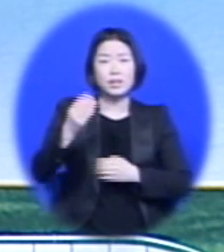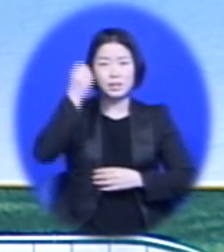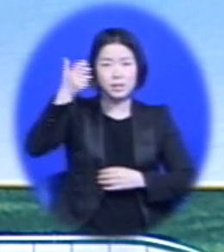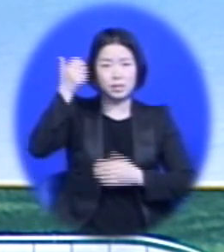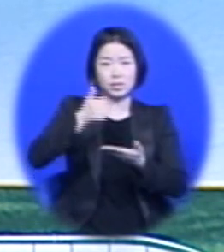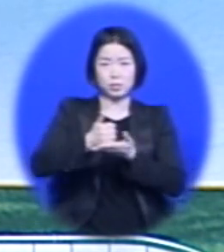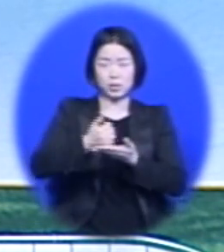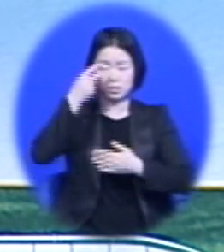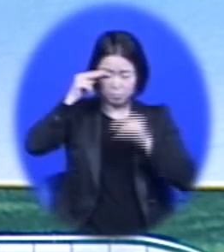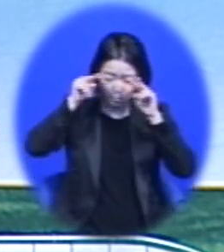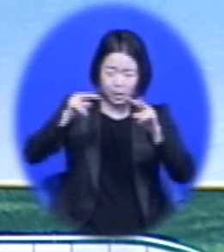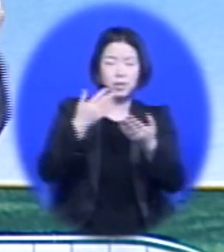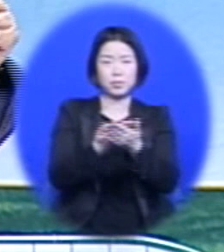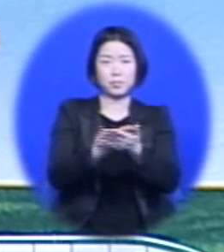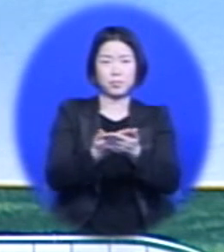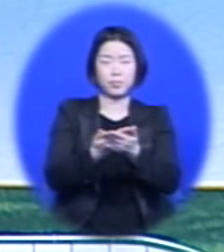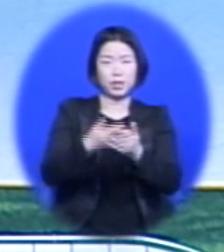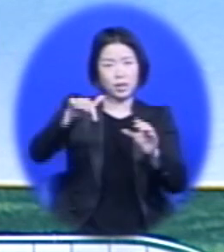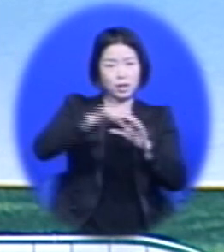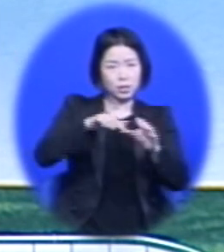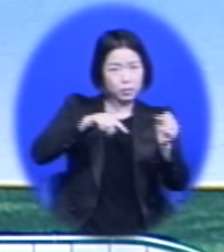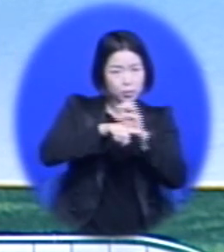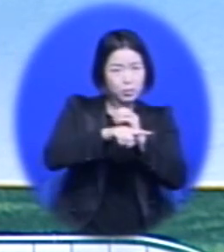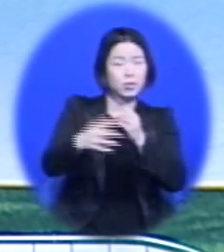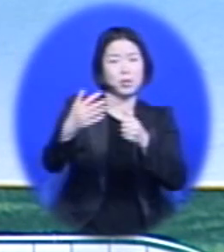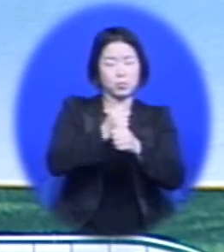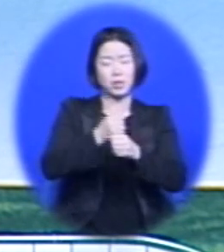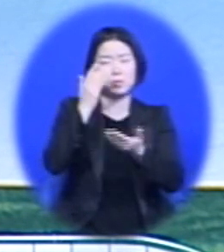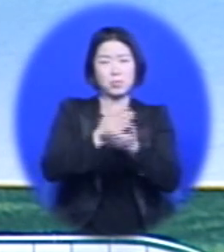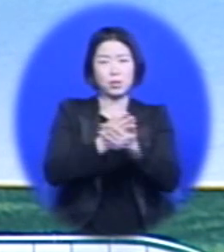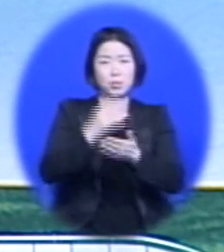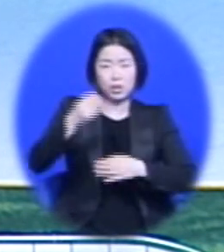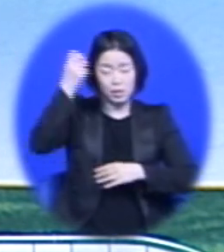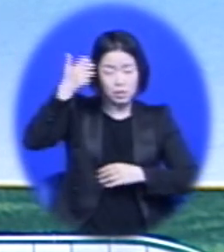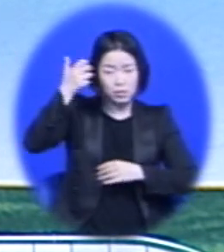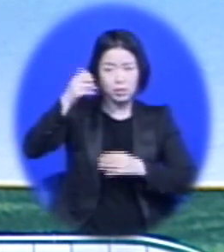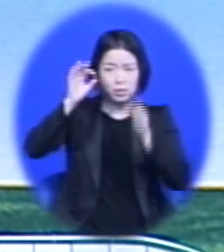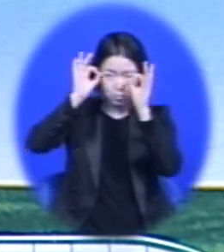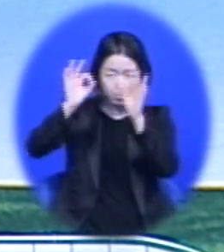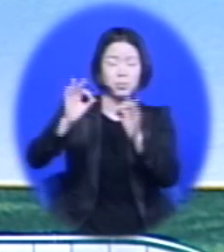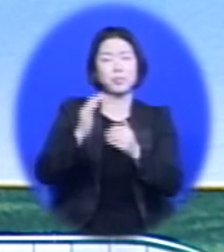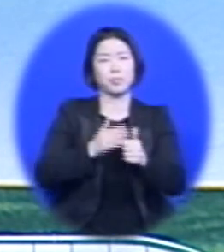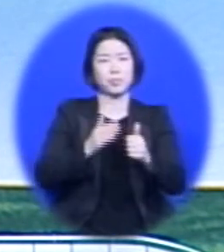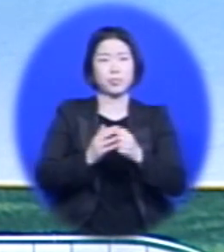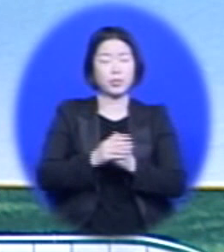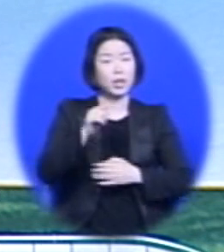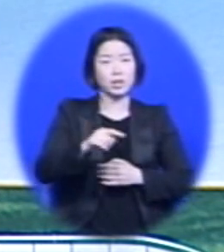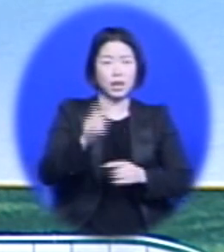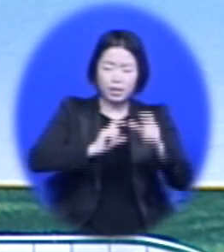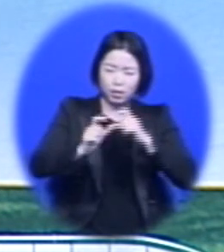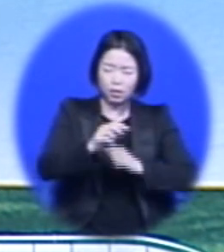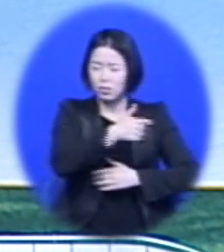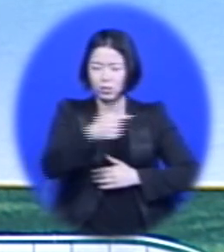성령님을 바라보셔야 돼요. 교리를 붙잡으려고 하지 말고 성령님을 바라보셔야 돼요. 이것이 훨씬 더